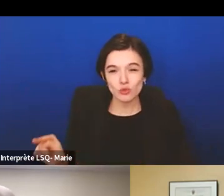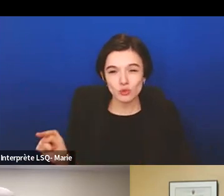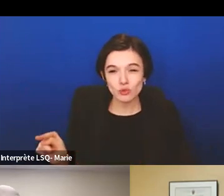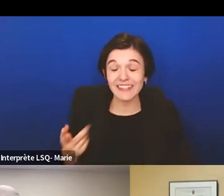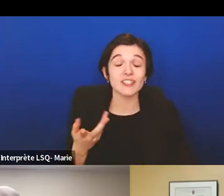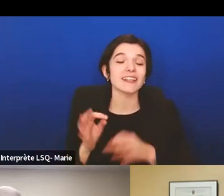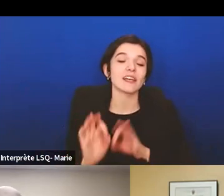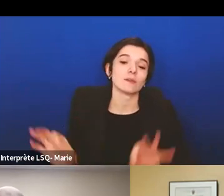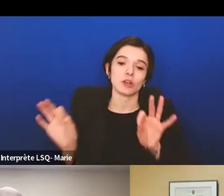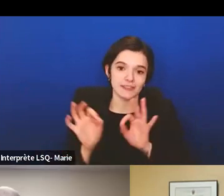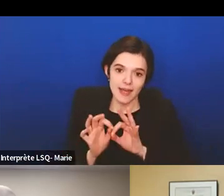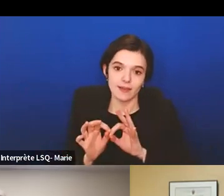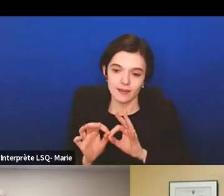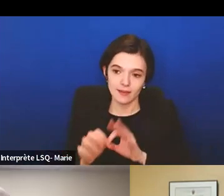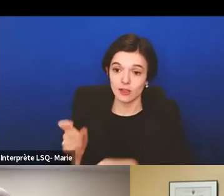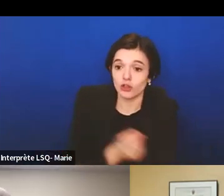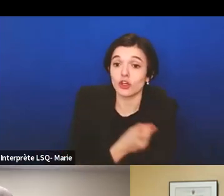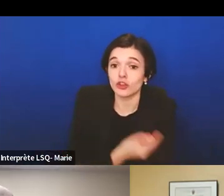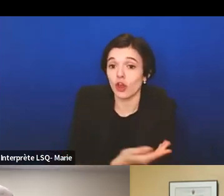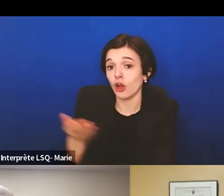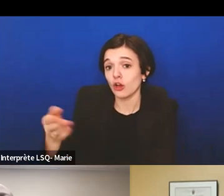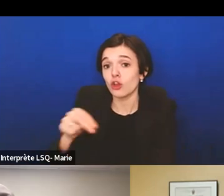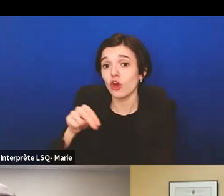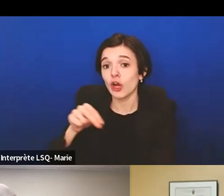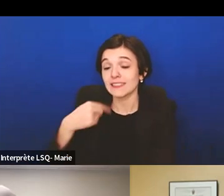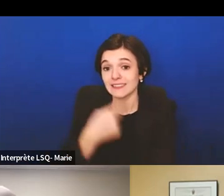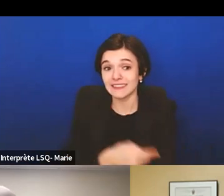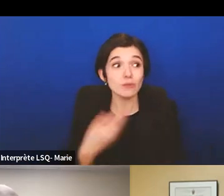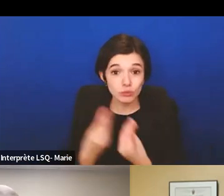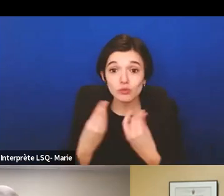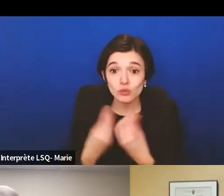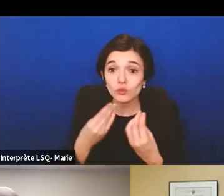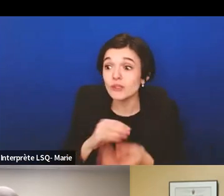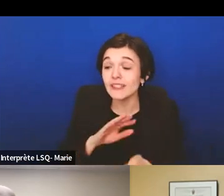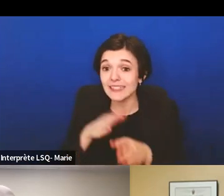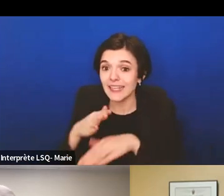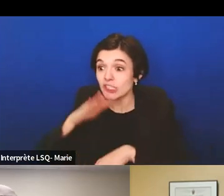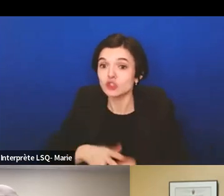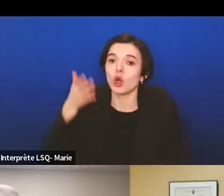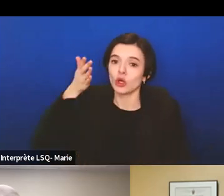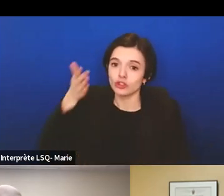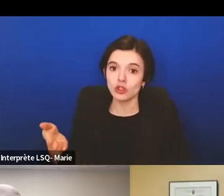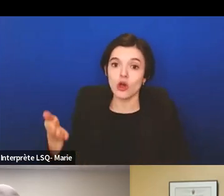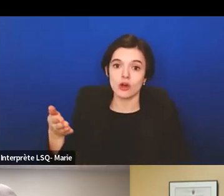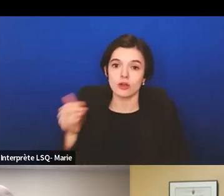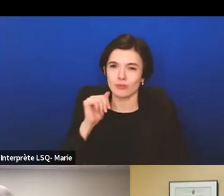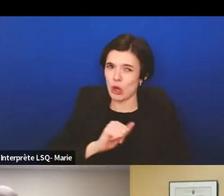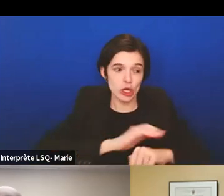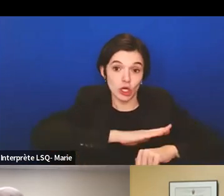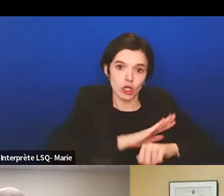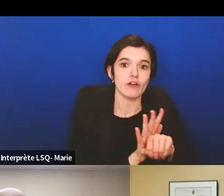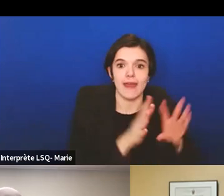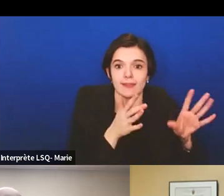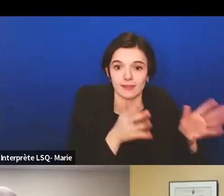Norris dit, certainement que beaucoup sont décédés à cause de ces événements-là. Il y a un fort partenariat entre les établissements et les